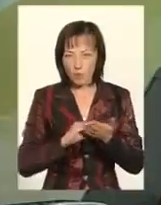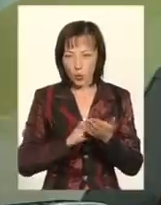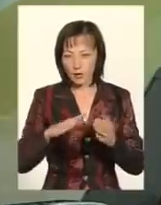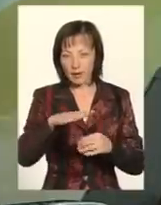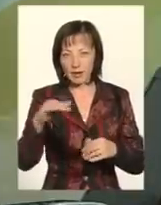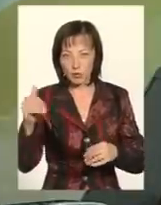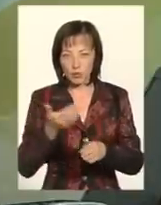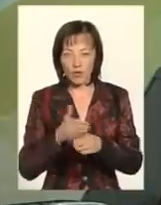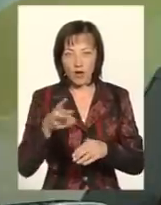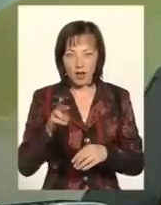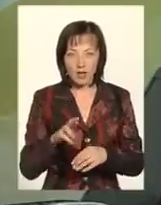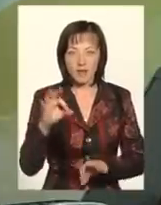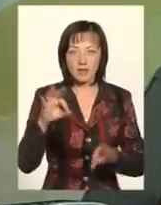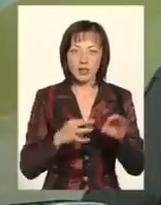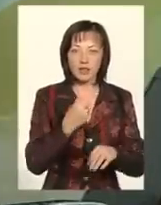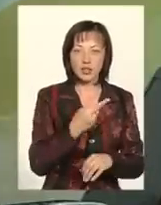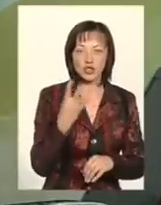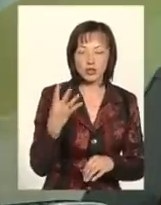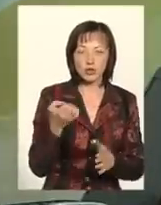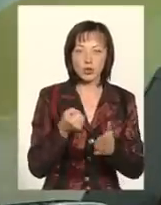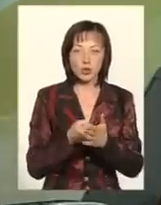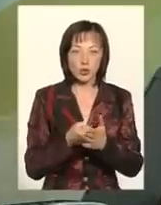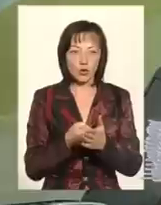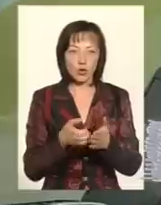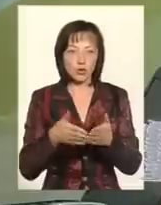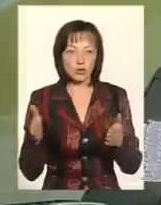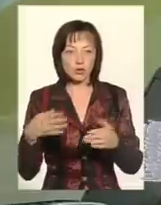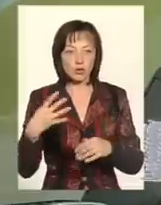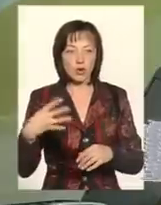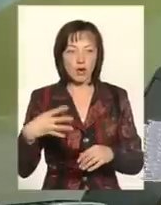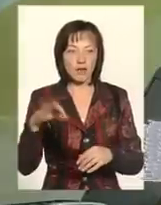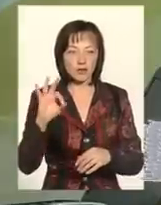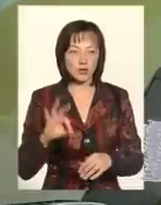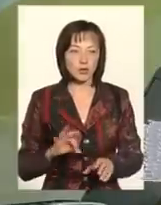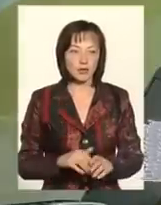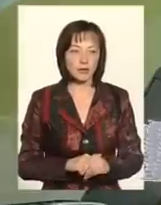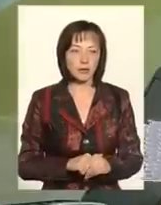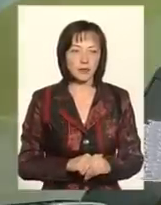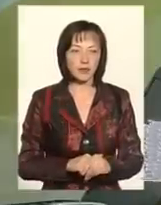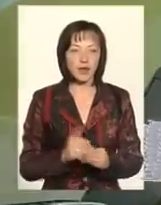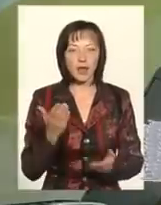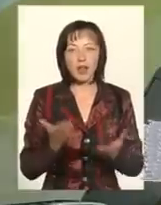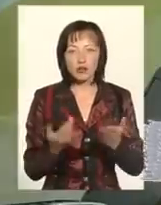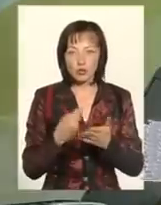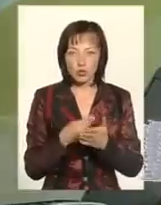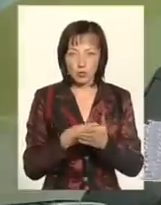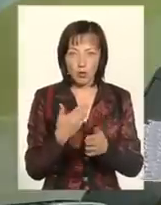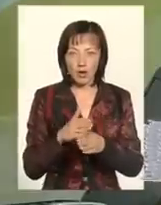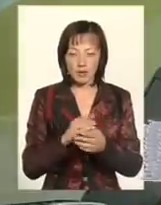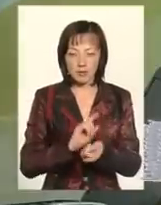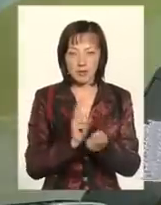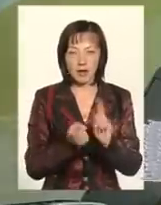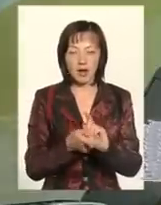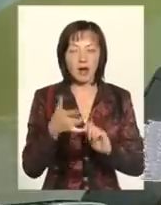іншого кредиту значить відсоткова ставка від 24 і може бути до 42 якщо взяти суму кредита перевести на